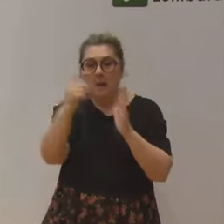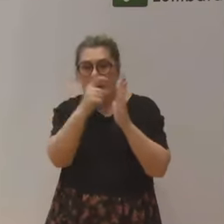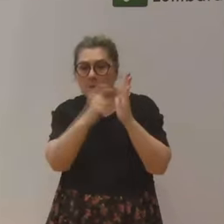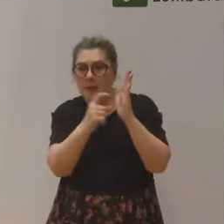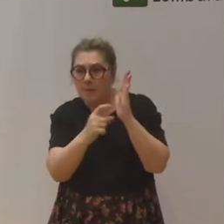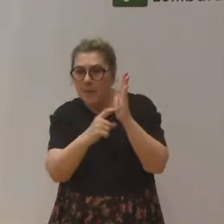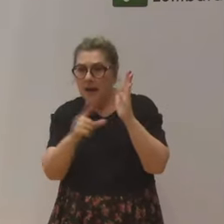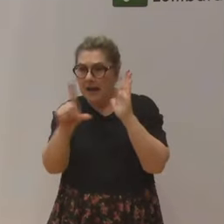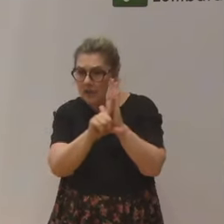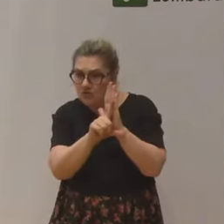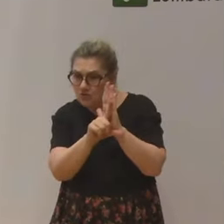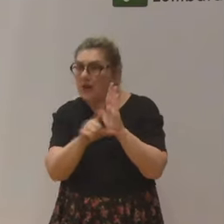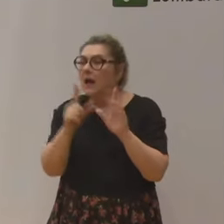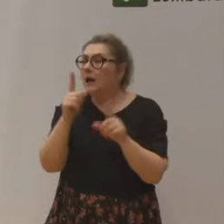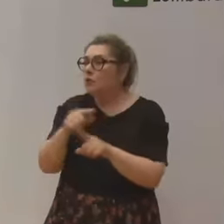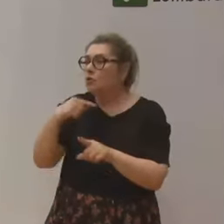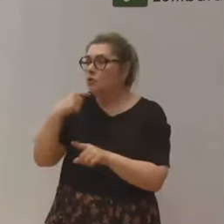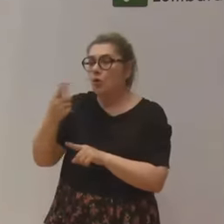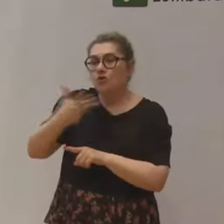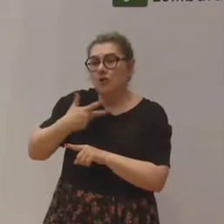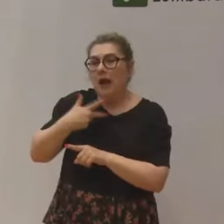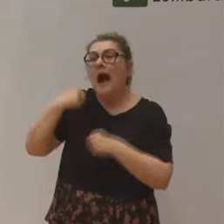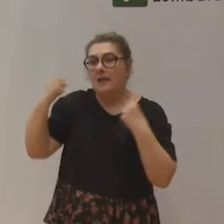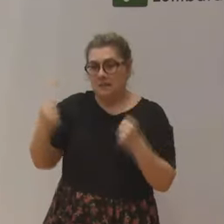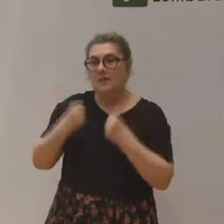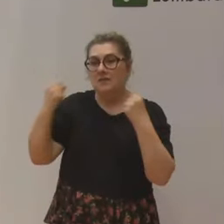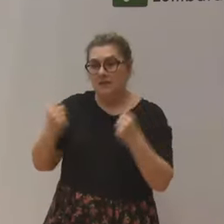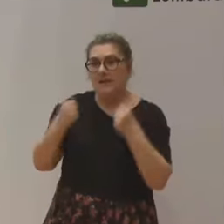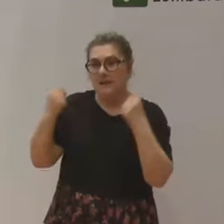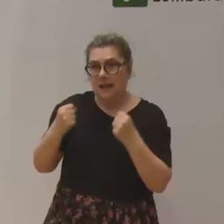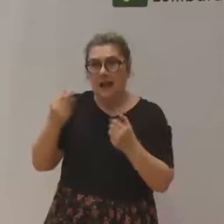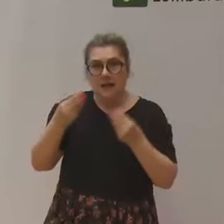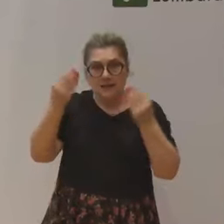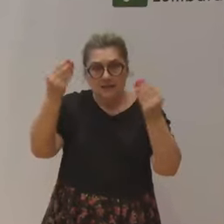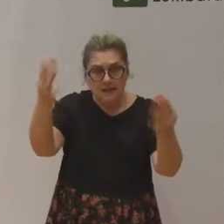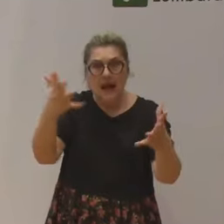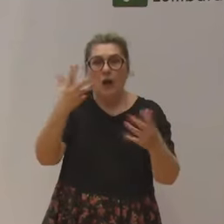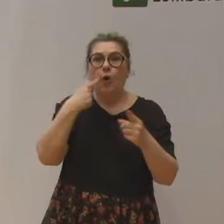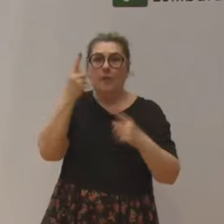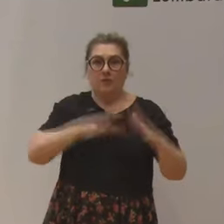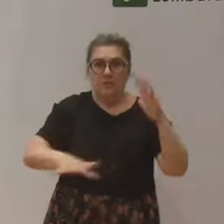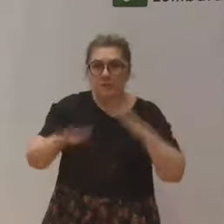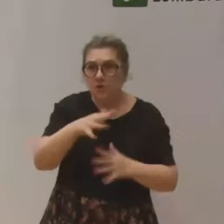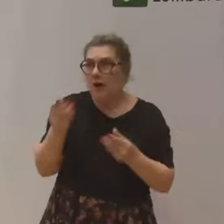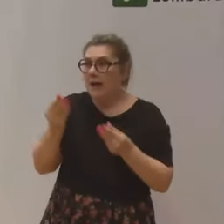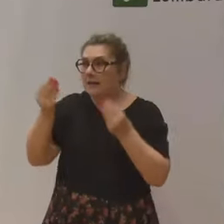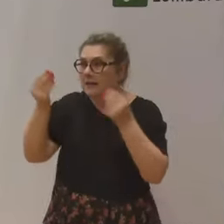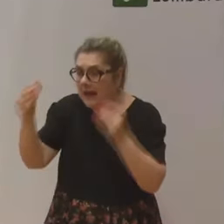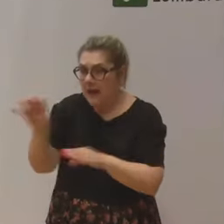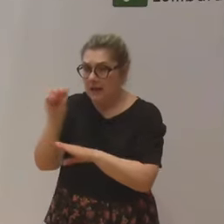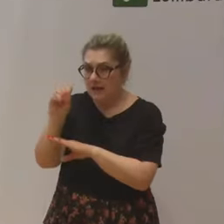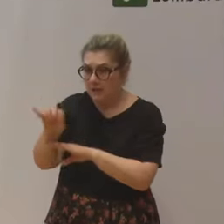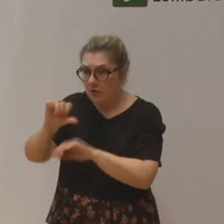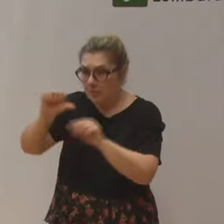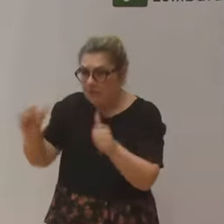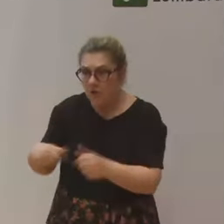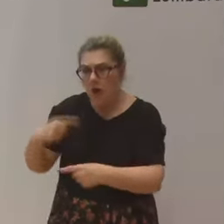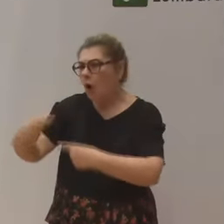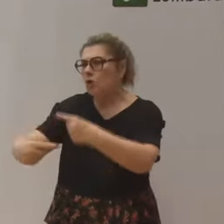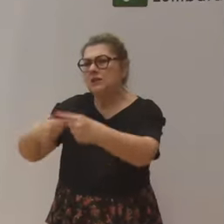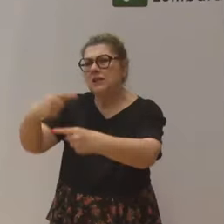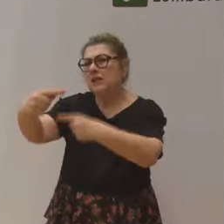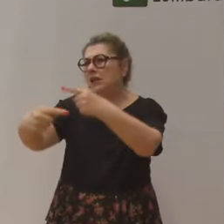impegni, sia, diciamo così, una attività sia di informazione che di formazione che trovi continuità nel tempo,